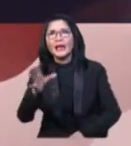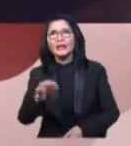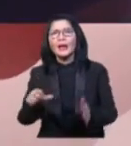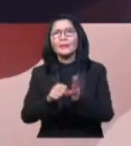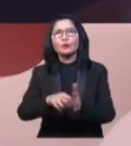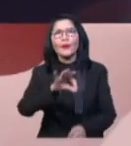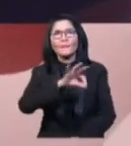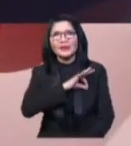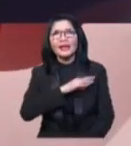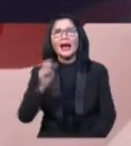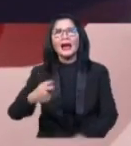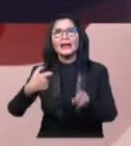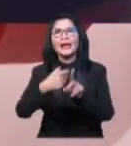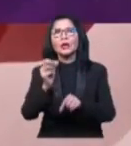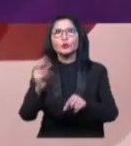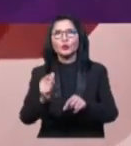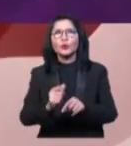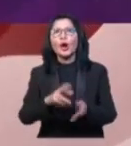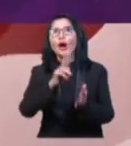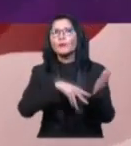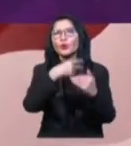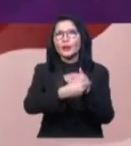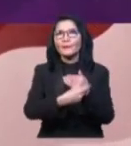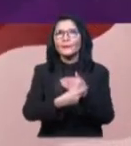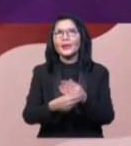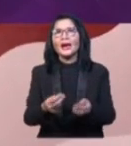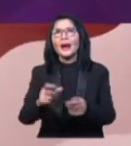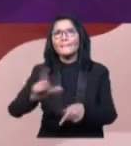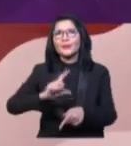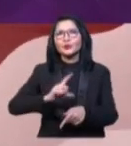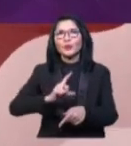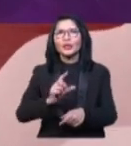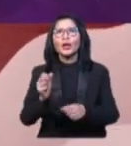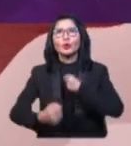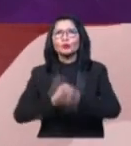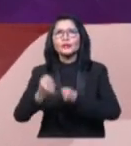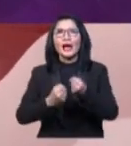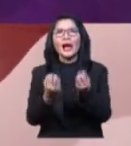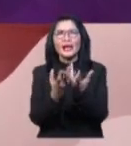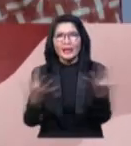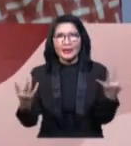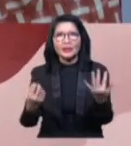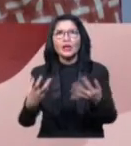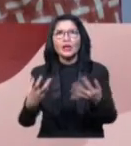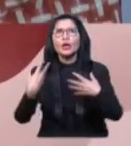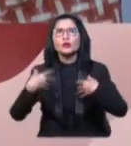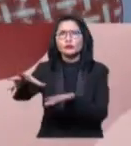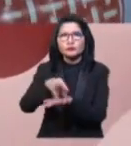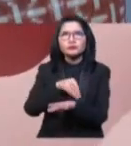ada KUR, Program Kredit Usaha Rakyat, ini juga dari total 253 triliun yang sudah dianggarkan, ini sudah terserap